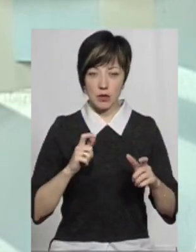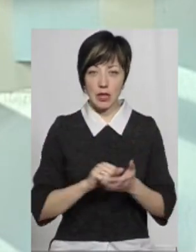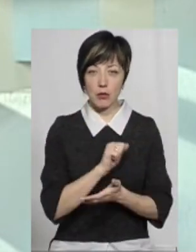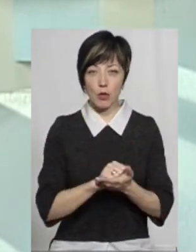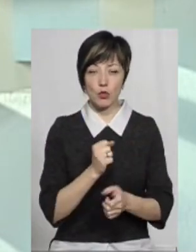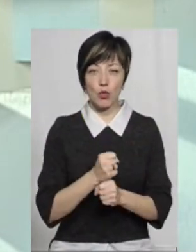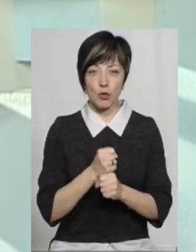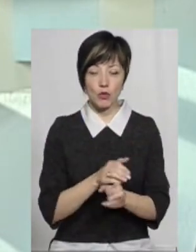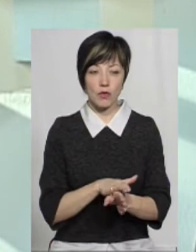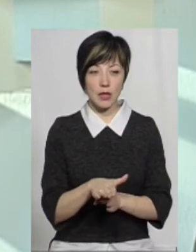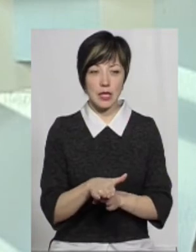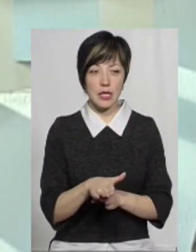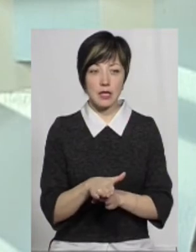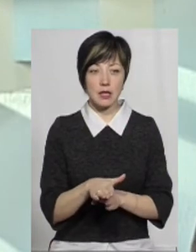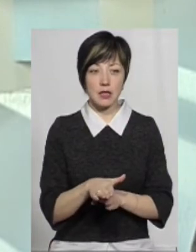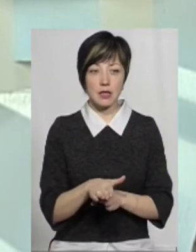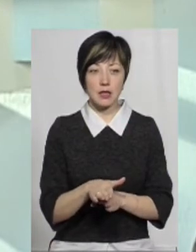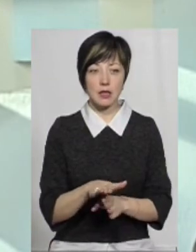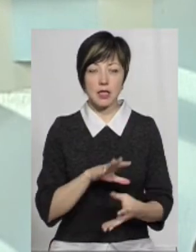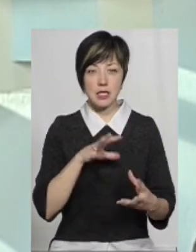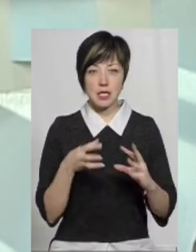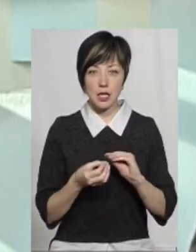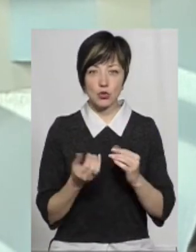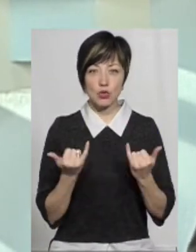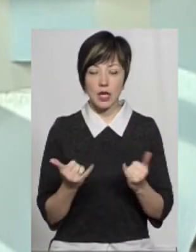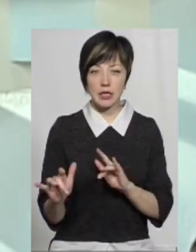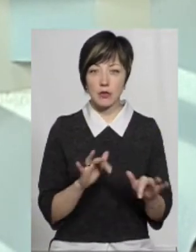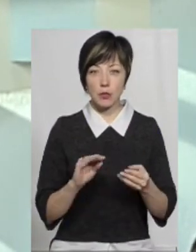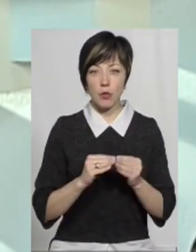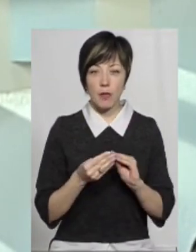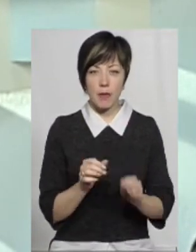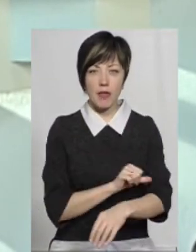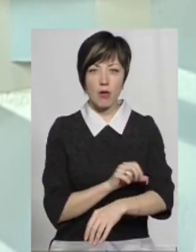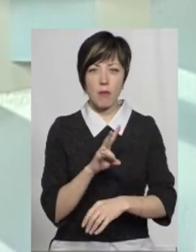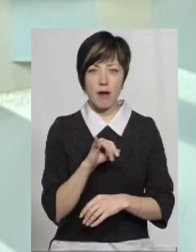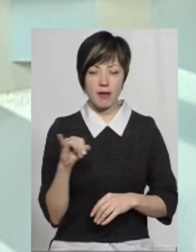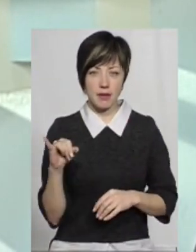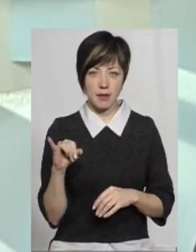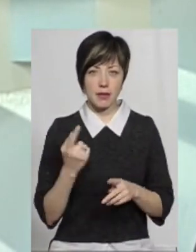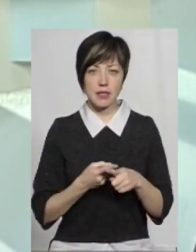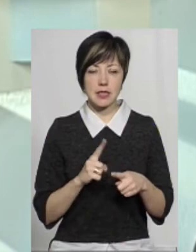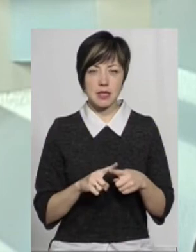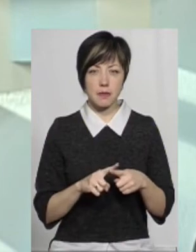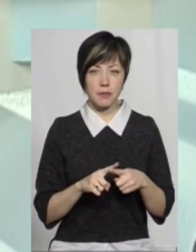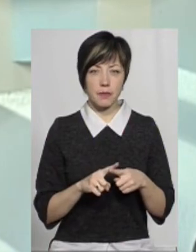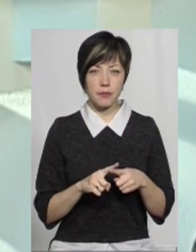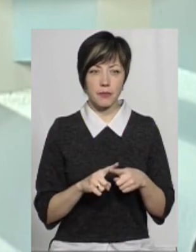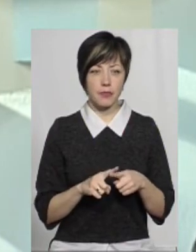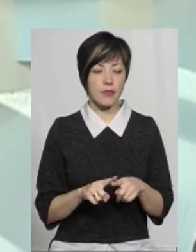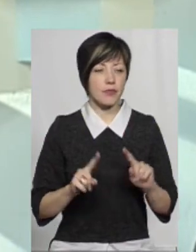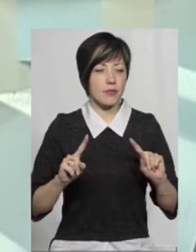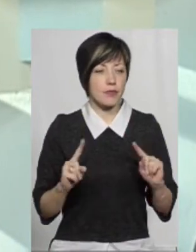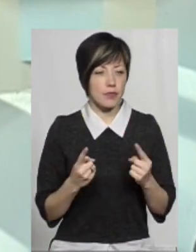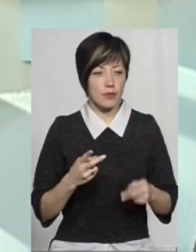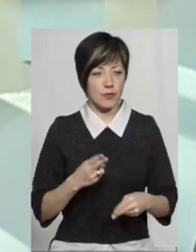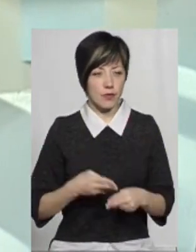роботу зробив. Цілісна, сучасна, динамічна проблема наркоманії – це